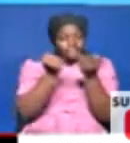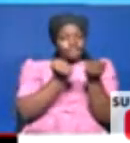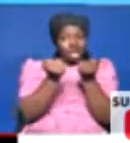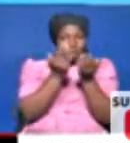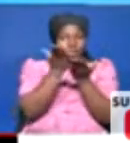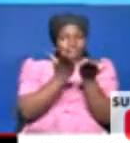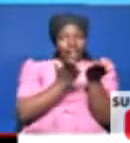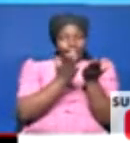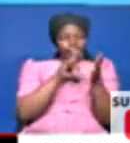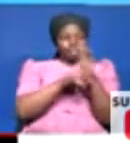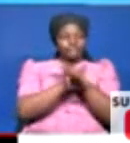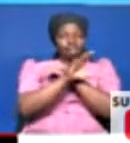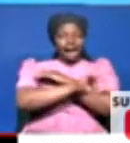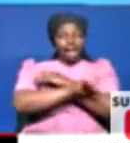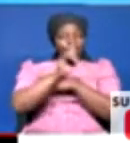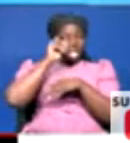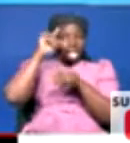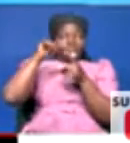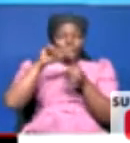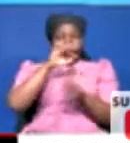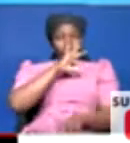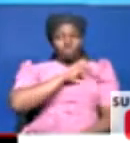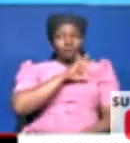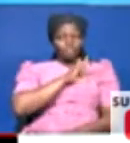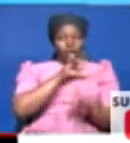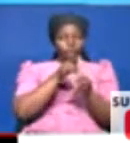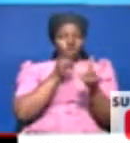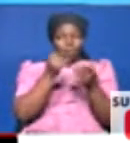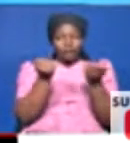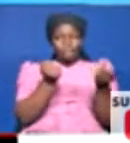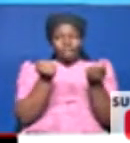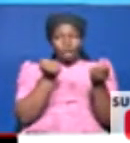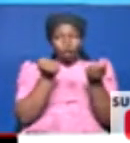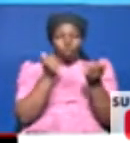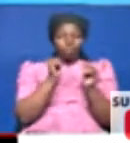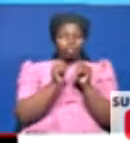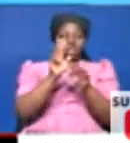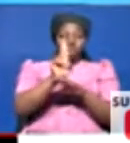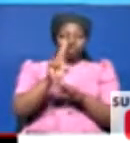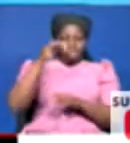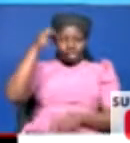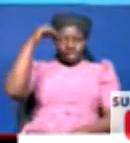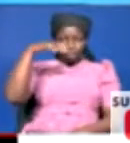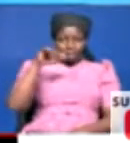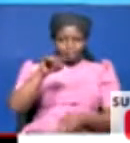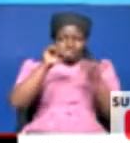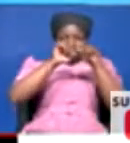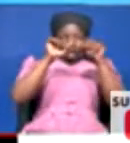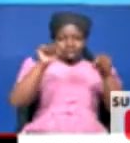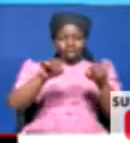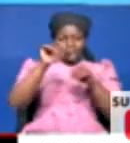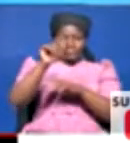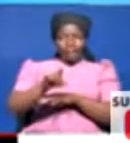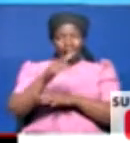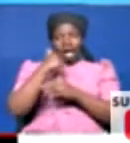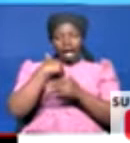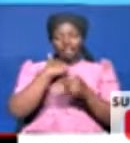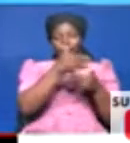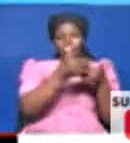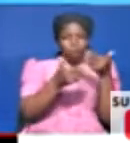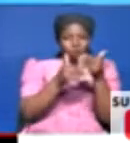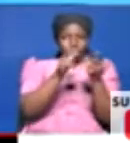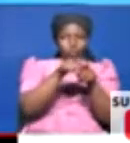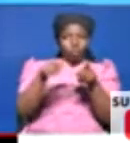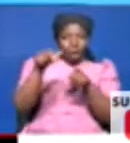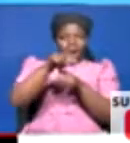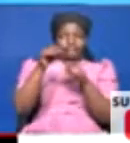ikipania kunufaika na biashara ya magari yanayotumia umeme. Mfumo huo sharti uwe na muundo msingi wa kuongeza nguvu magari